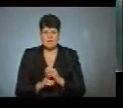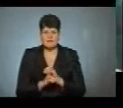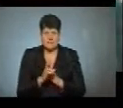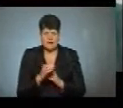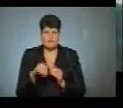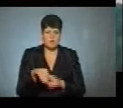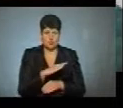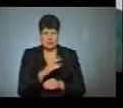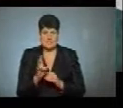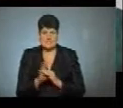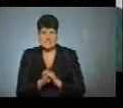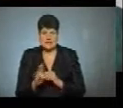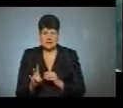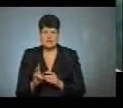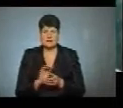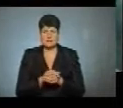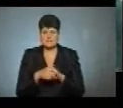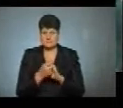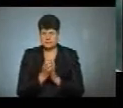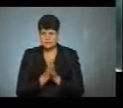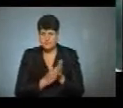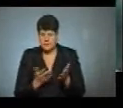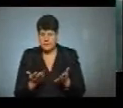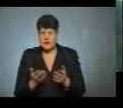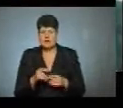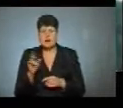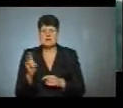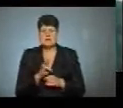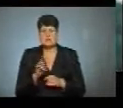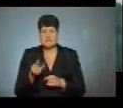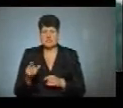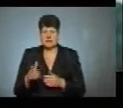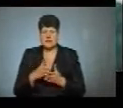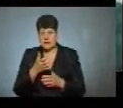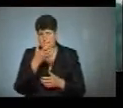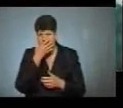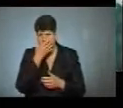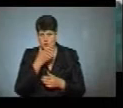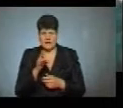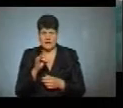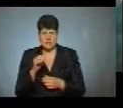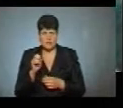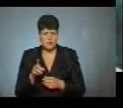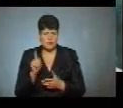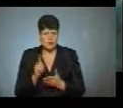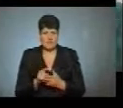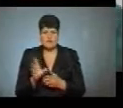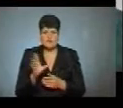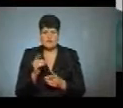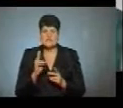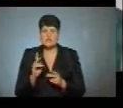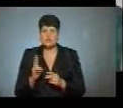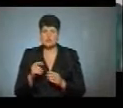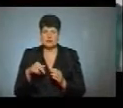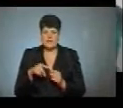виходять з церкви, дезінфікують руки. Для священників, які сповідають, діє масковий режим обов'язковий, тобто всі оці, які виходять